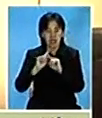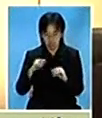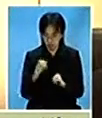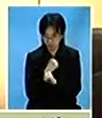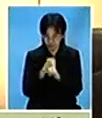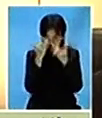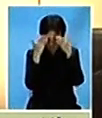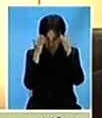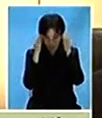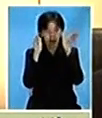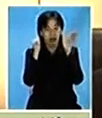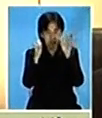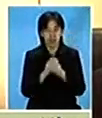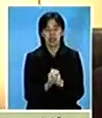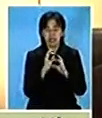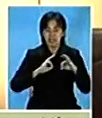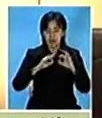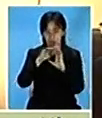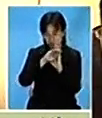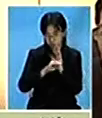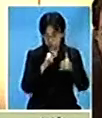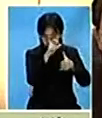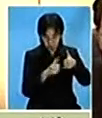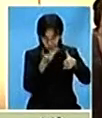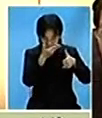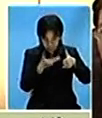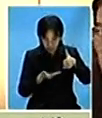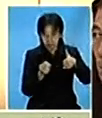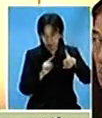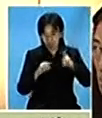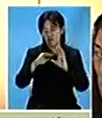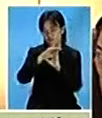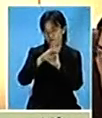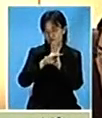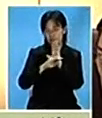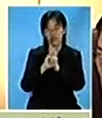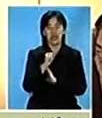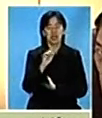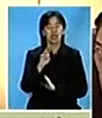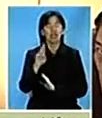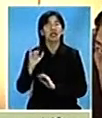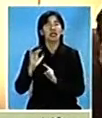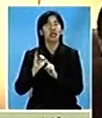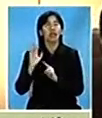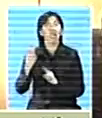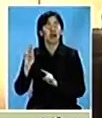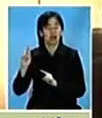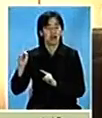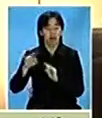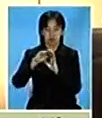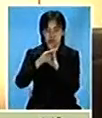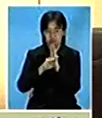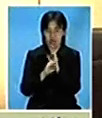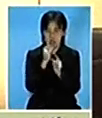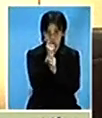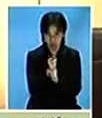โดยมีการกำหนดจริยธรรมหรือจรรยาบรรณแห่งวิชาชีพและเนื่องจากการประกอบวิชาชี